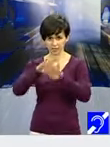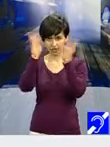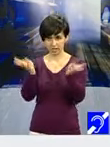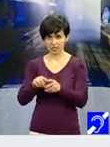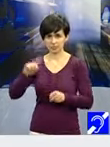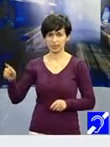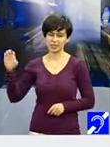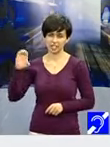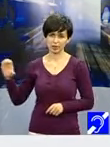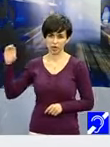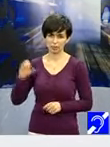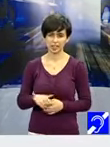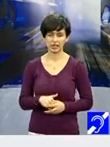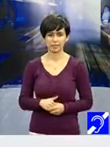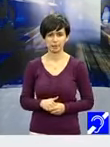pentru elevi și